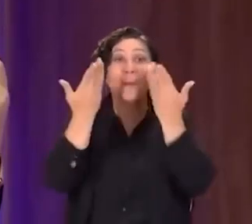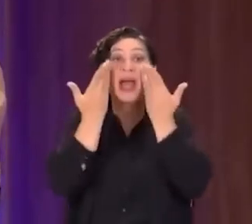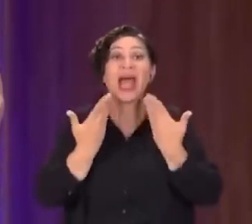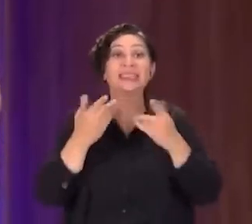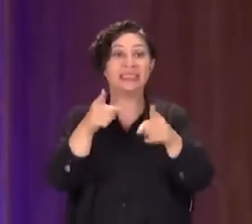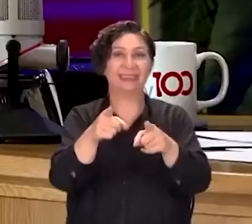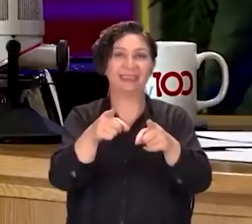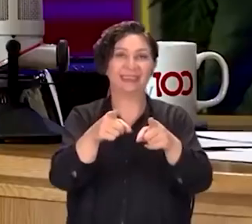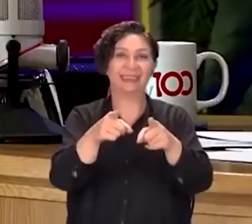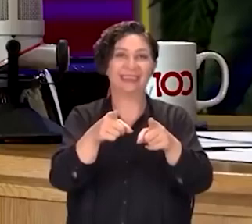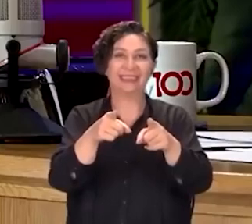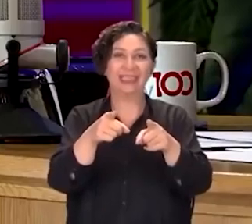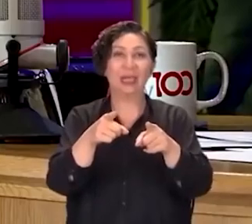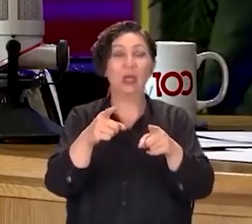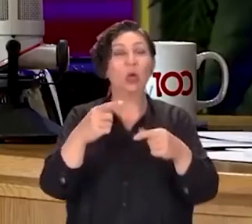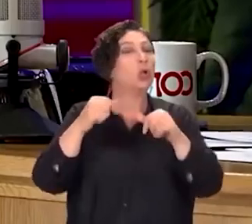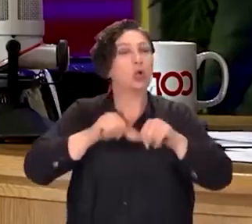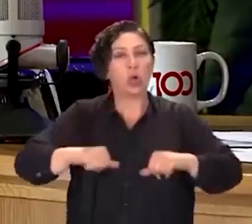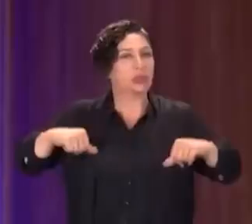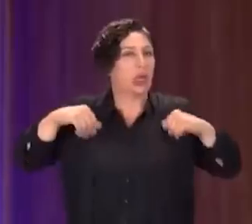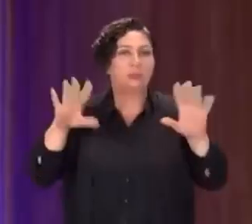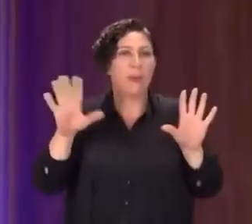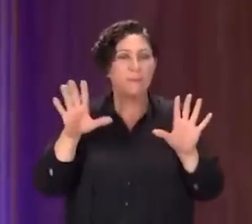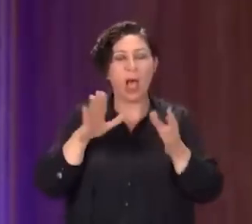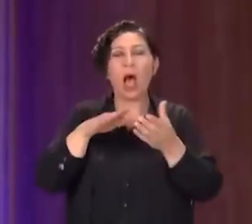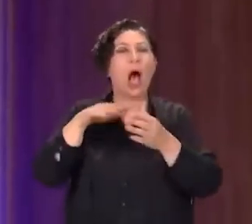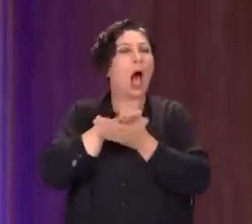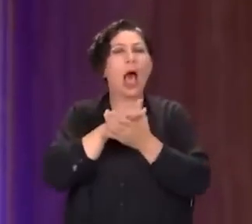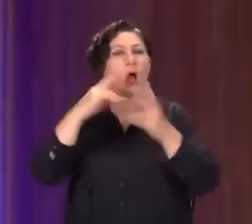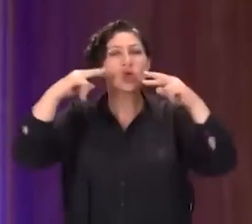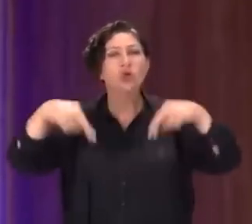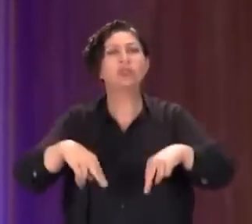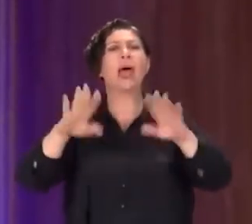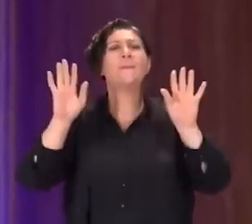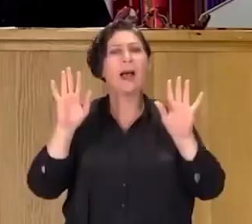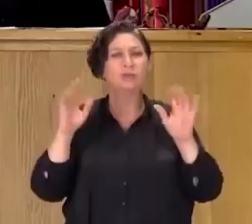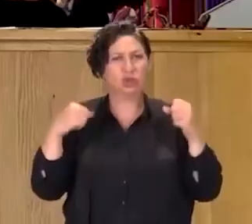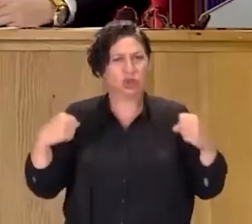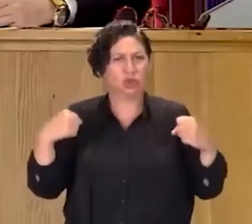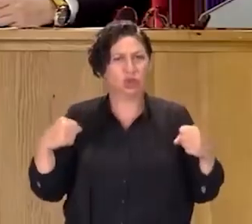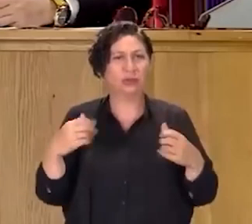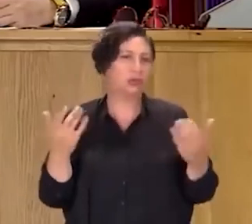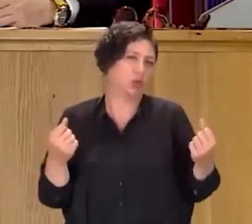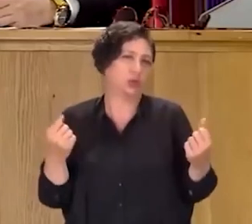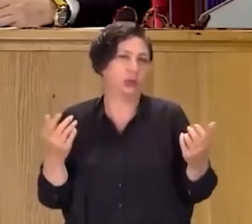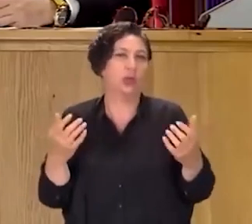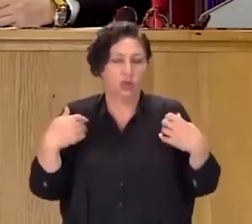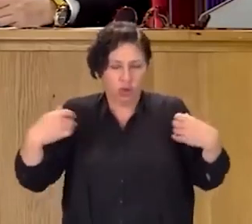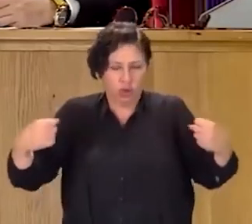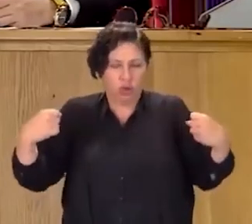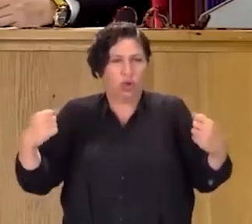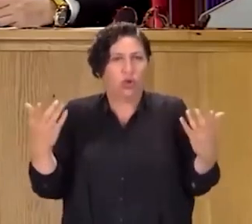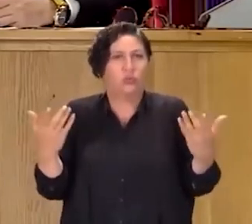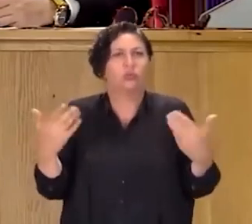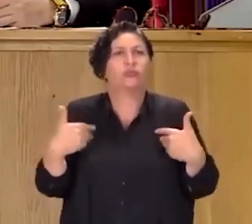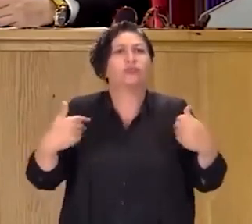bakarsınız. Yani göğüslerimi açmam, bacaklarımı göstermem. Yok, şişko. Efendim, şişko mu? Ne şişkosu? Olsun şişko,